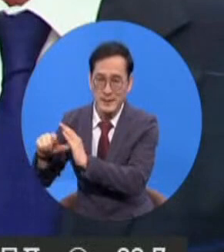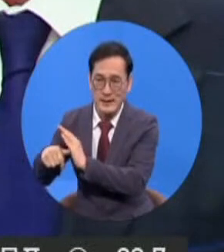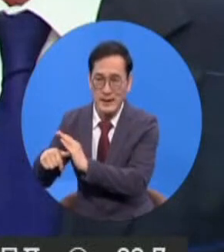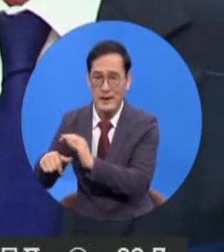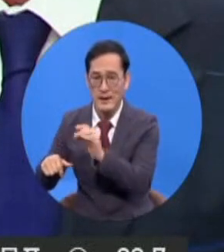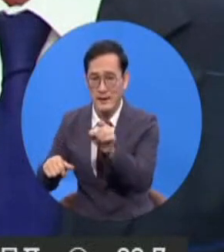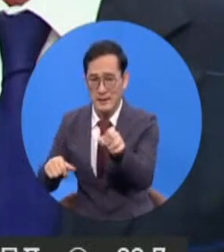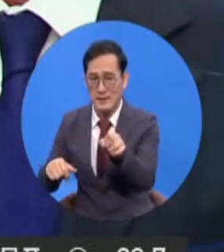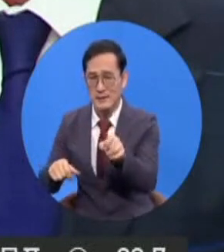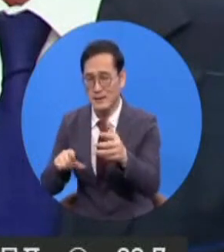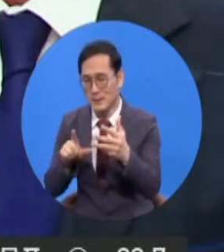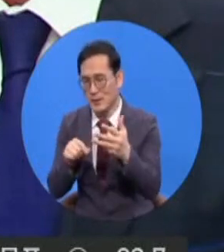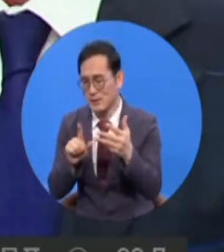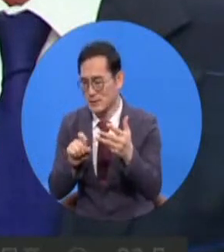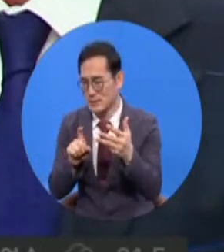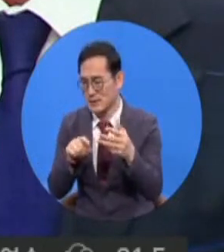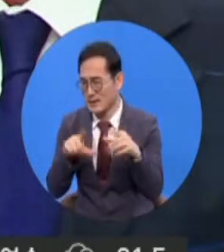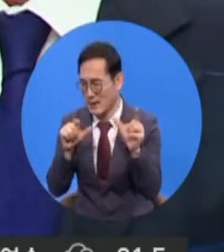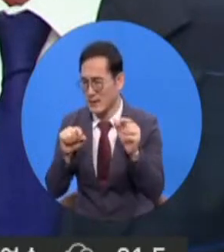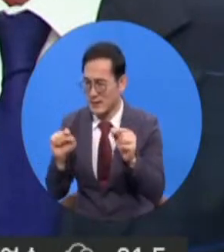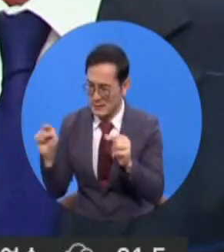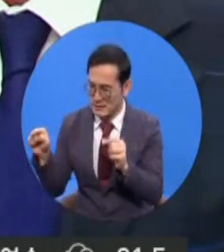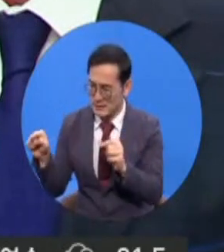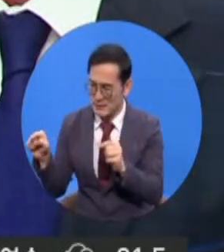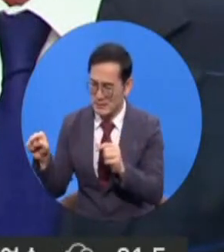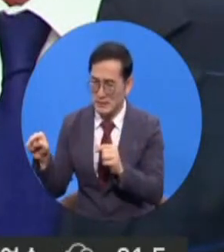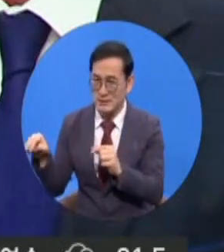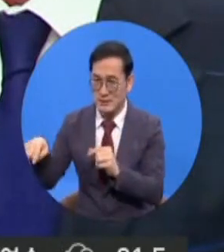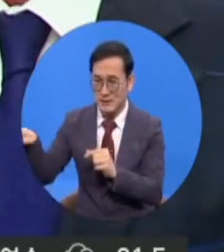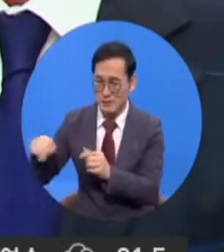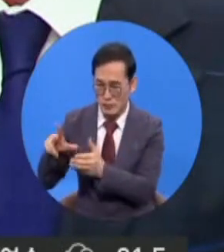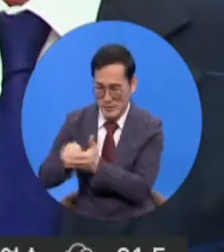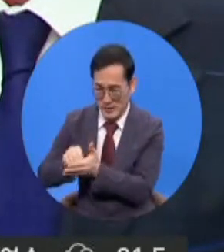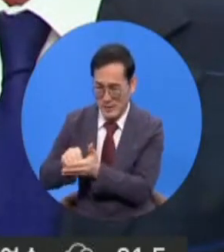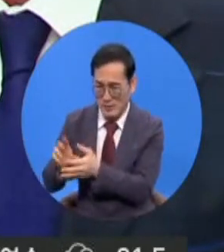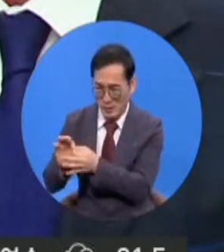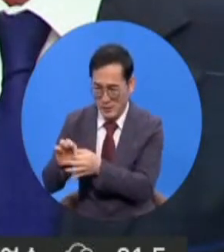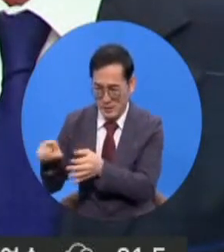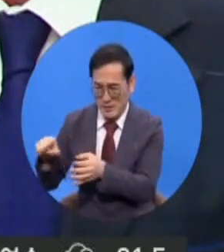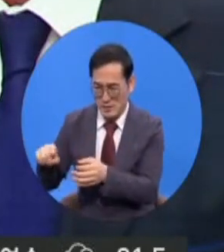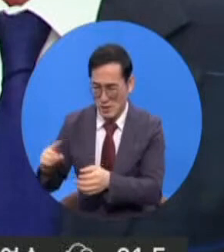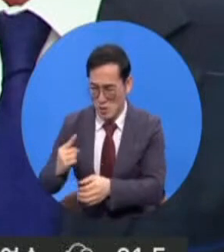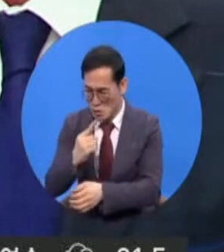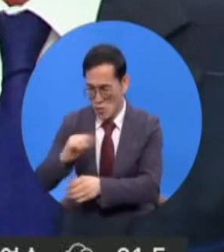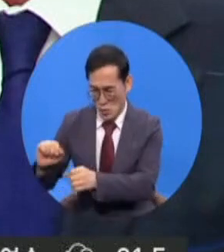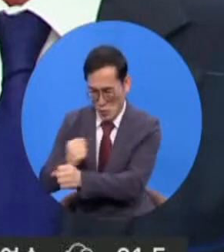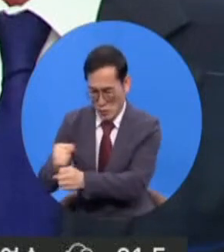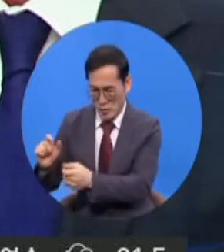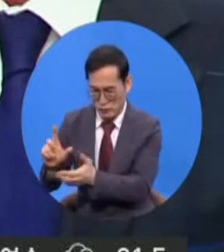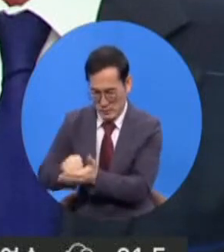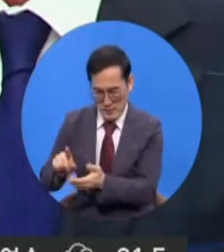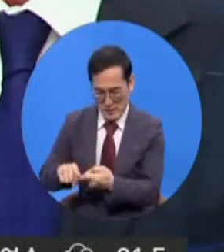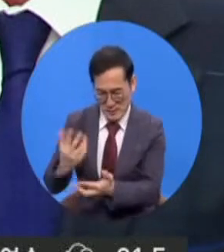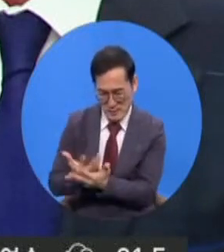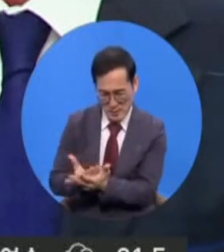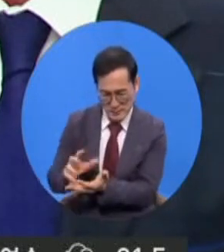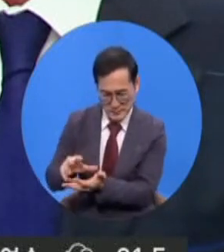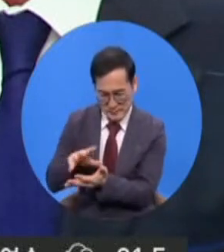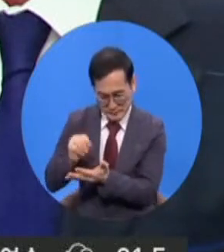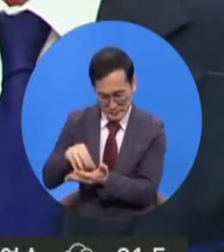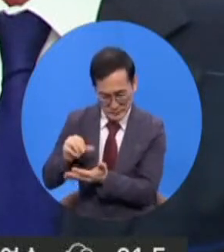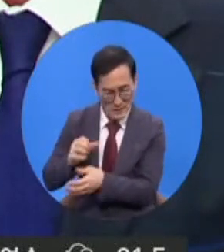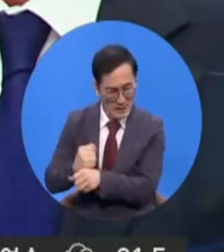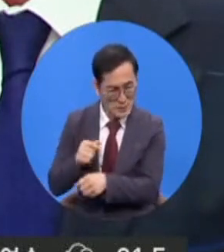준비가 아니었겠는가 그 누군가는 바로 다음날 만난 박지원 국정원장 이었을 가능성이 높아 보인다 라는 의견을 말씀해